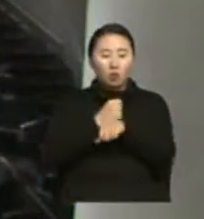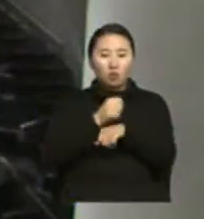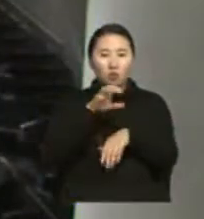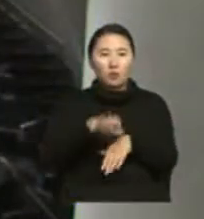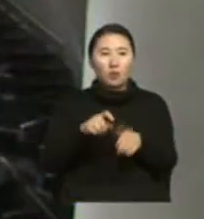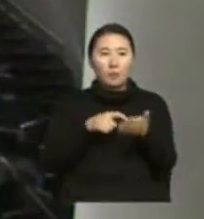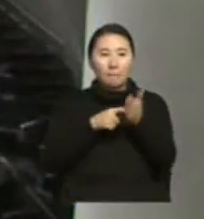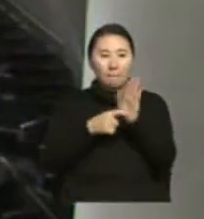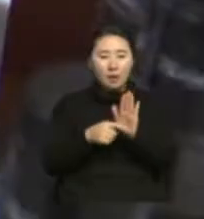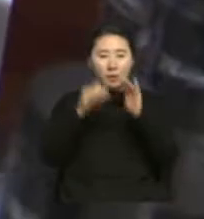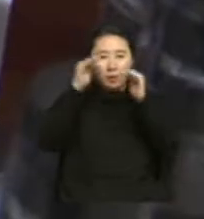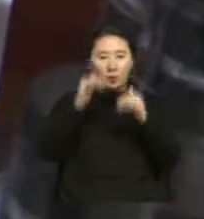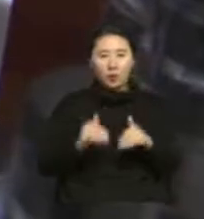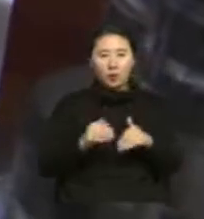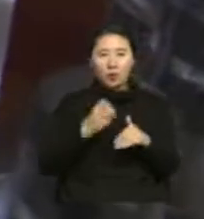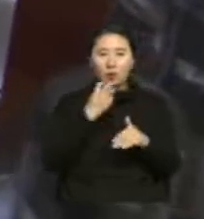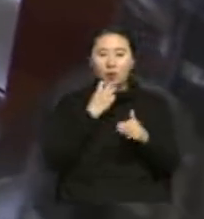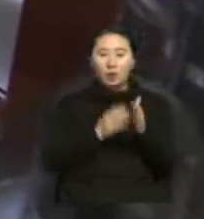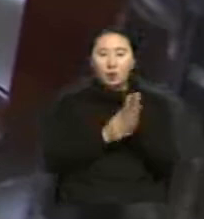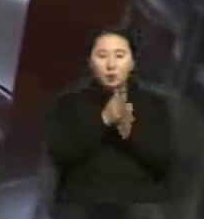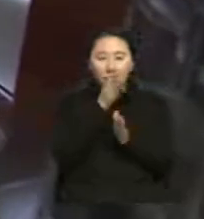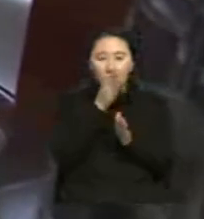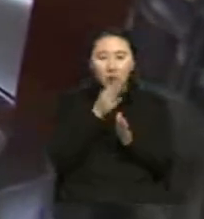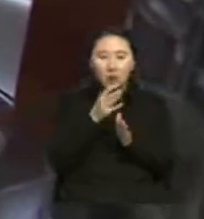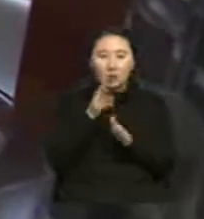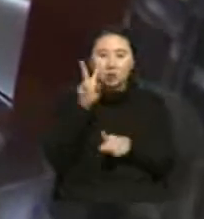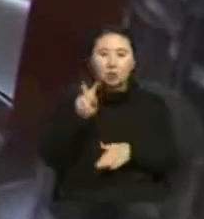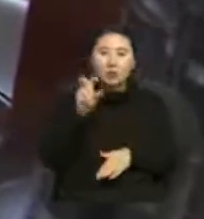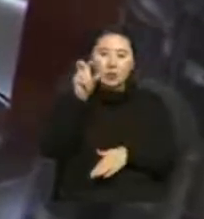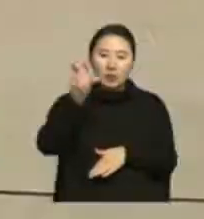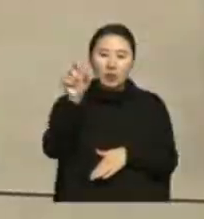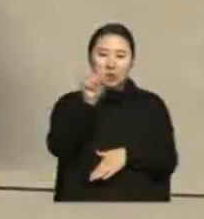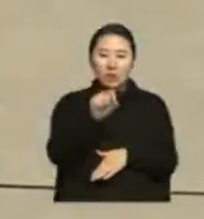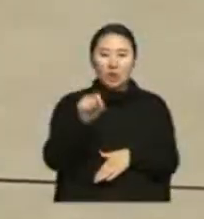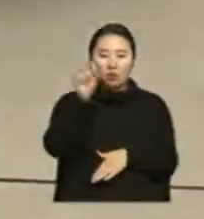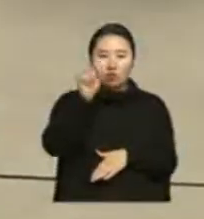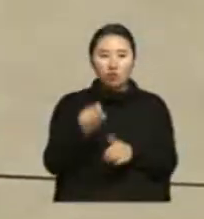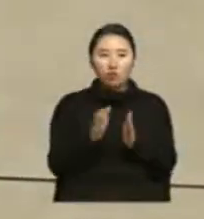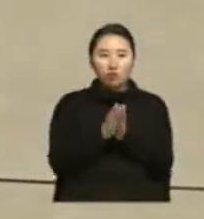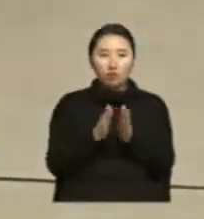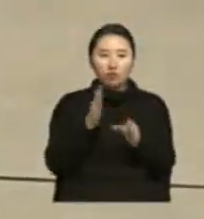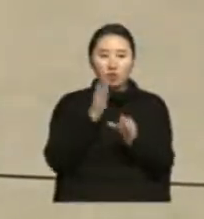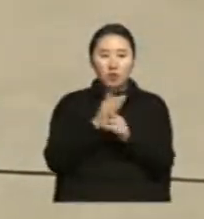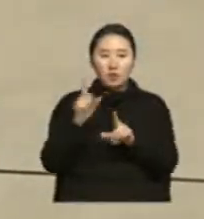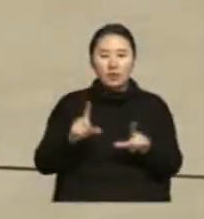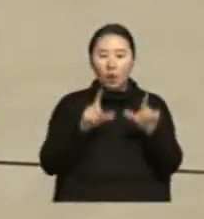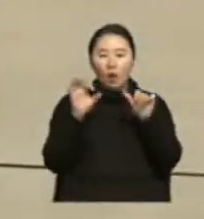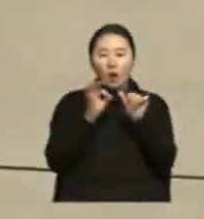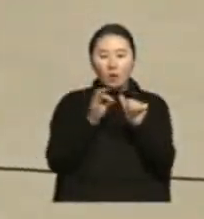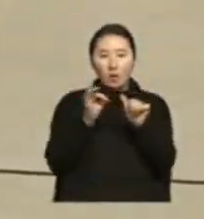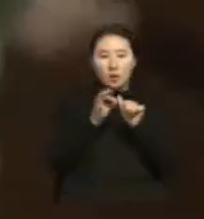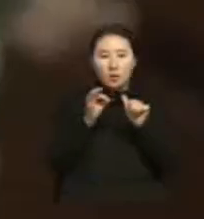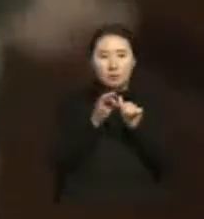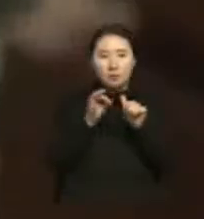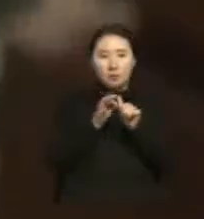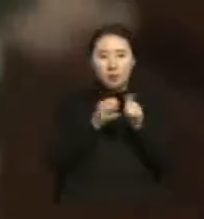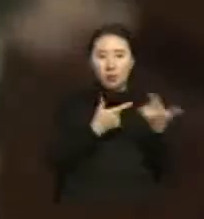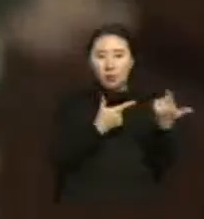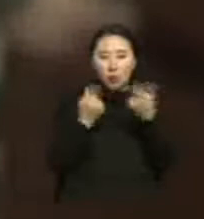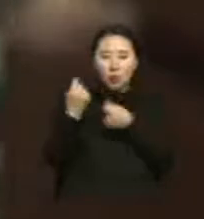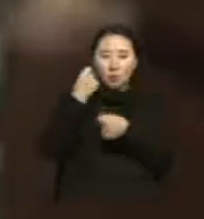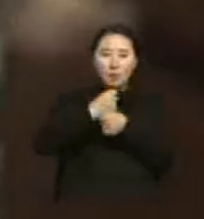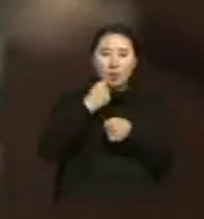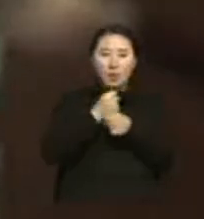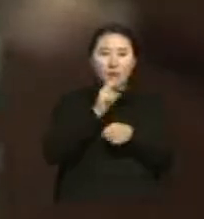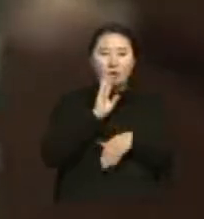초 발표한 보고서에서 서울시와 서울 25개 자치구에서 시행 중인 생활임금 체계를 동일하게